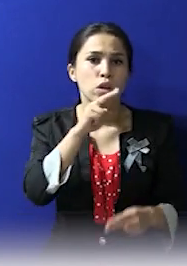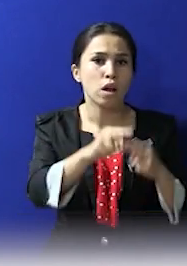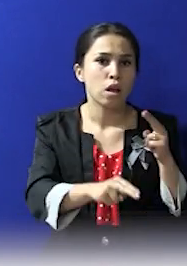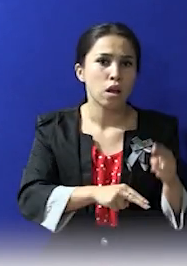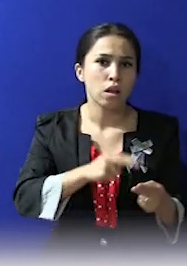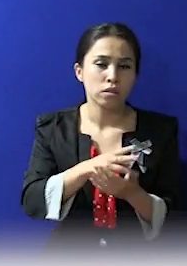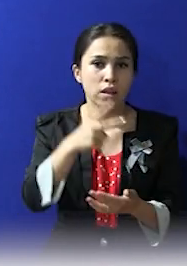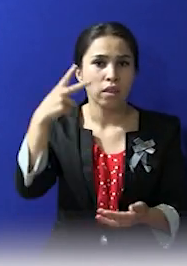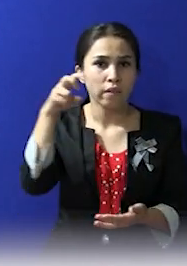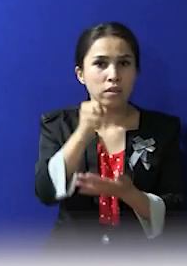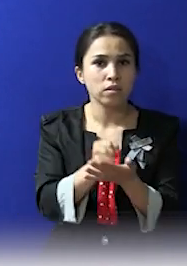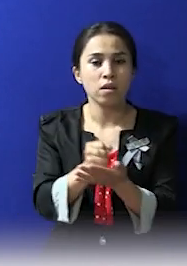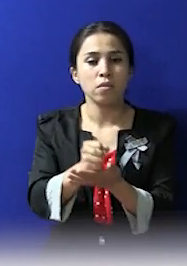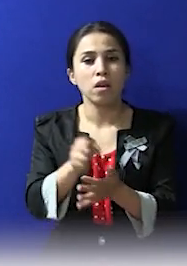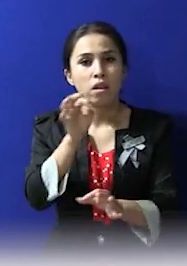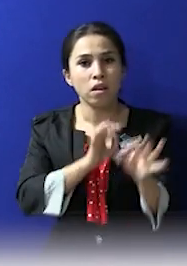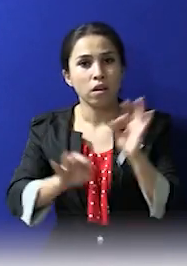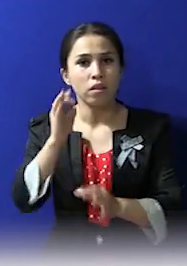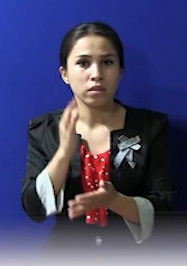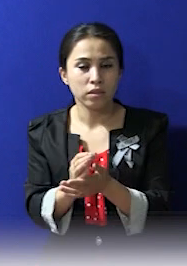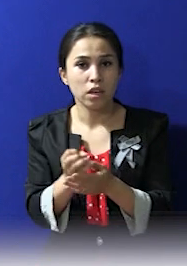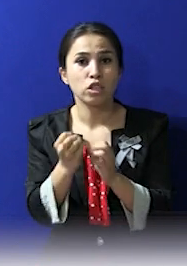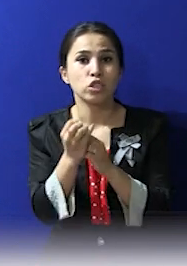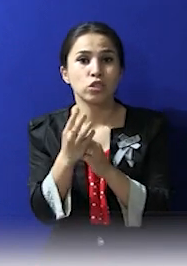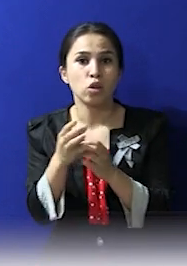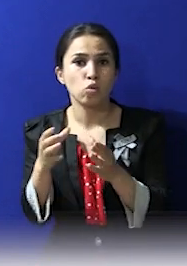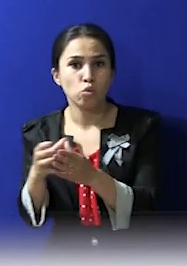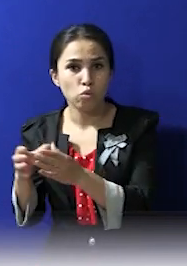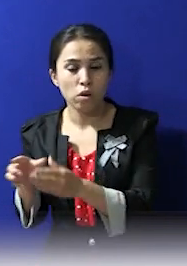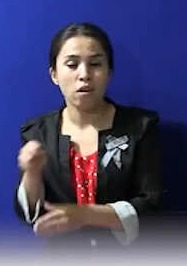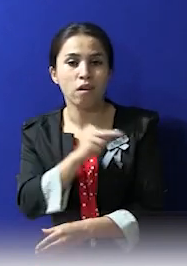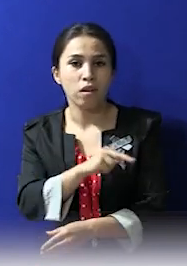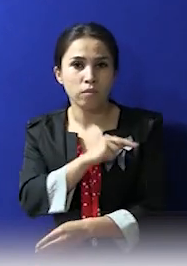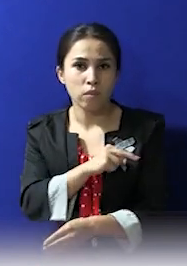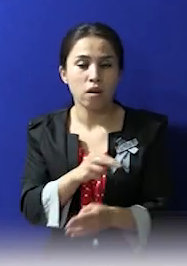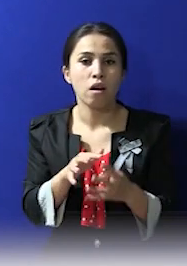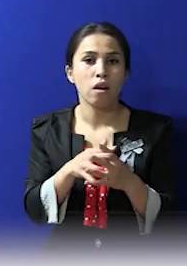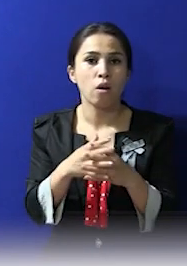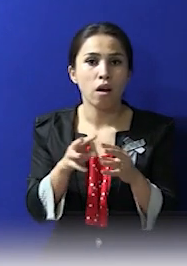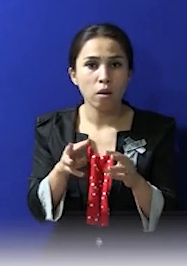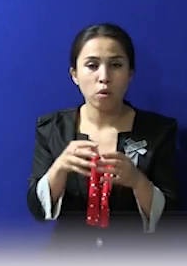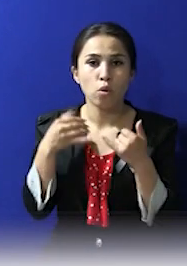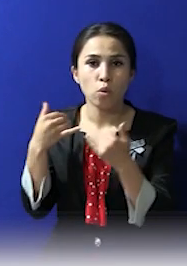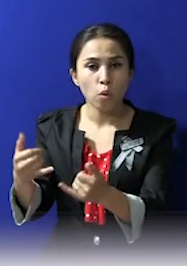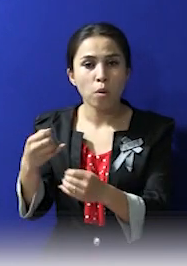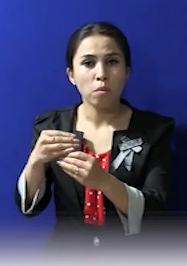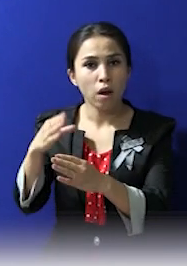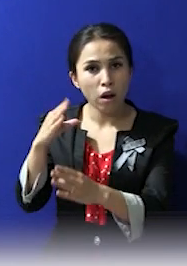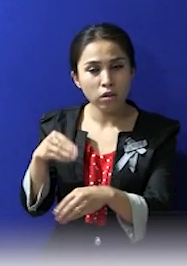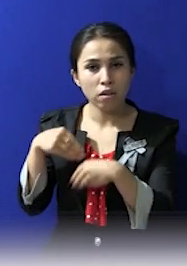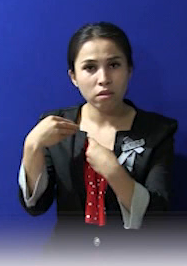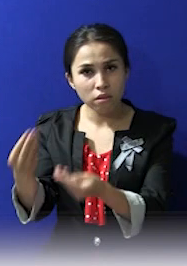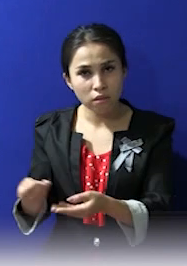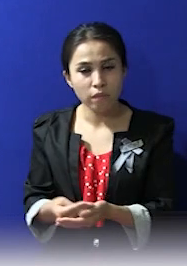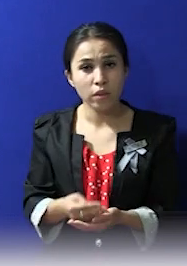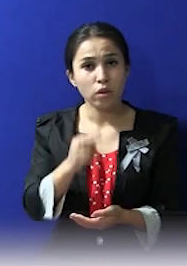бюджета было выделено более 3,5 миллиардов тенге. Освоено 2,6 миллиарда. Остальные деньги будут